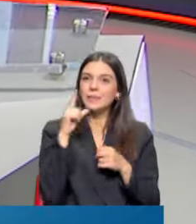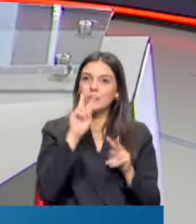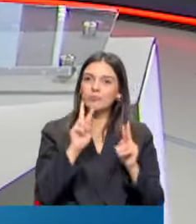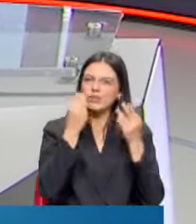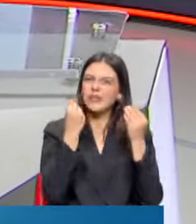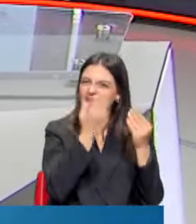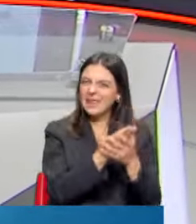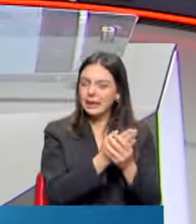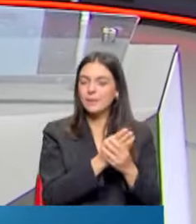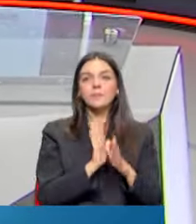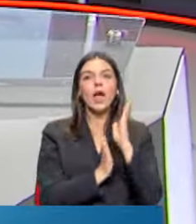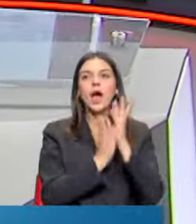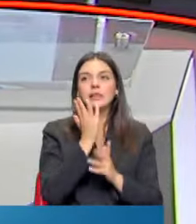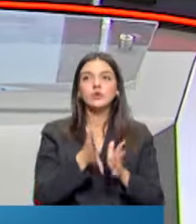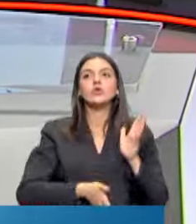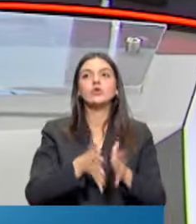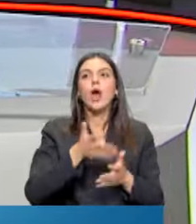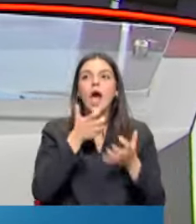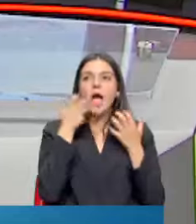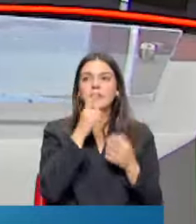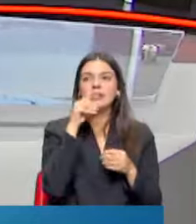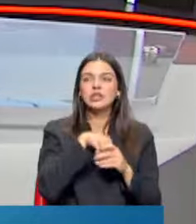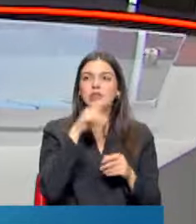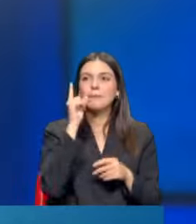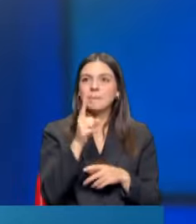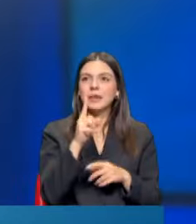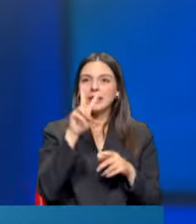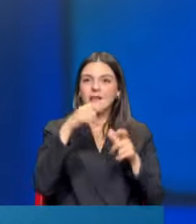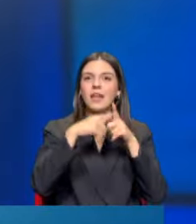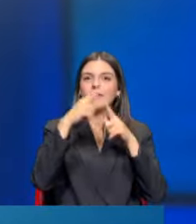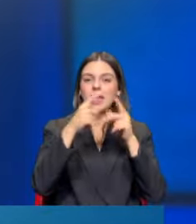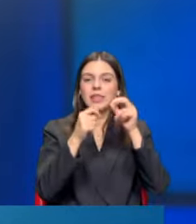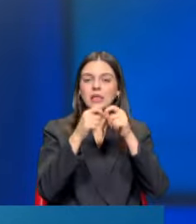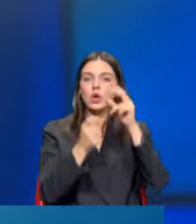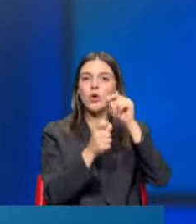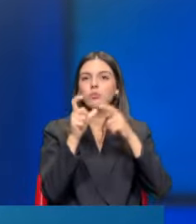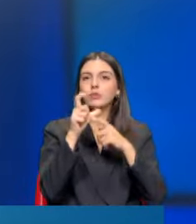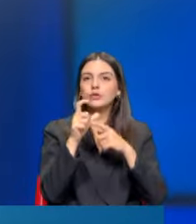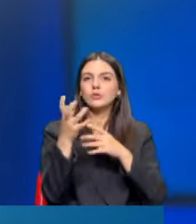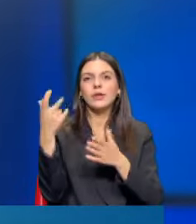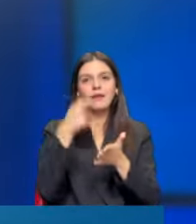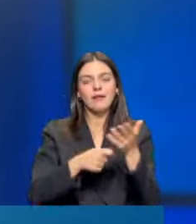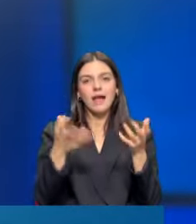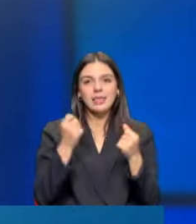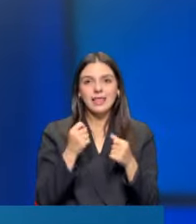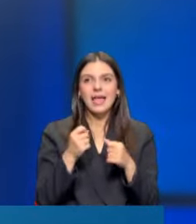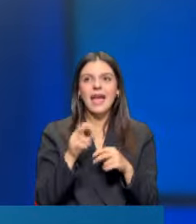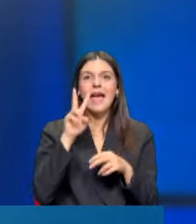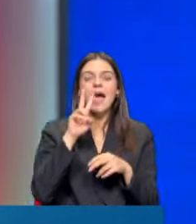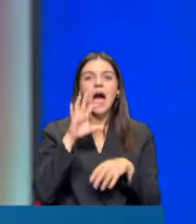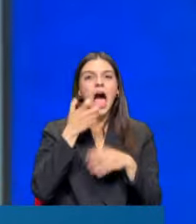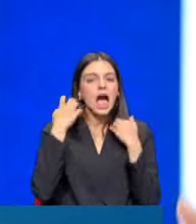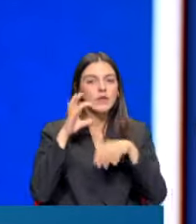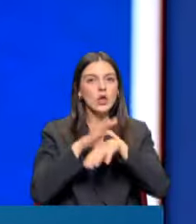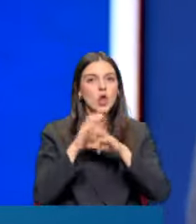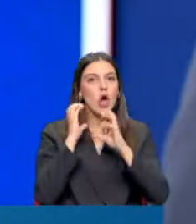vereyim. Ataşehir'de sokak hayvanları için bir vetbüs satın aldık. Şu an hazırlanıyor. Veteriner otobüsü evet, gibi evet, mi? Evet,